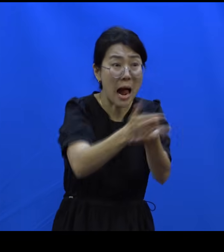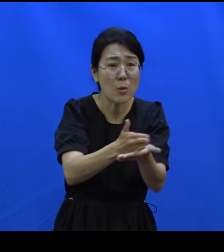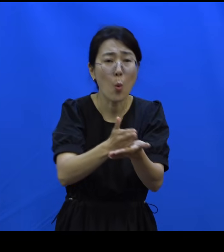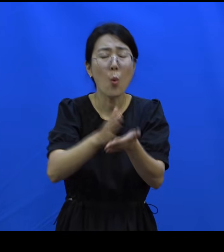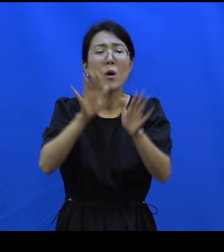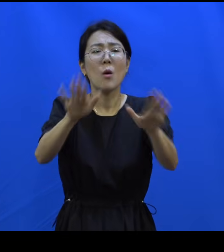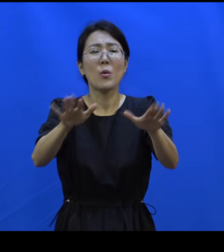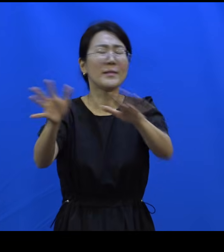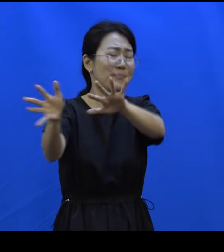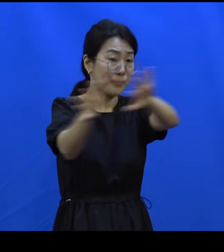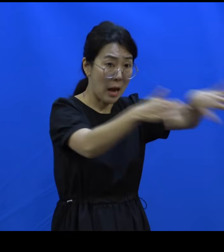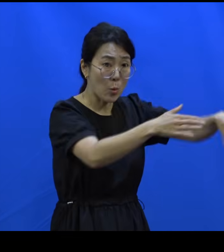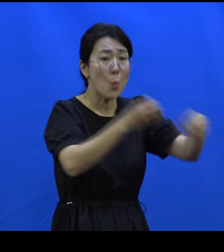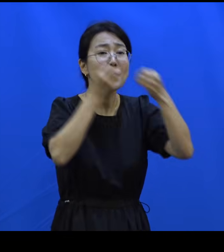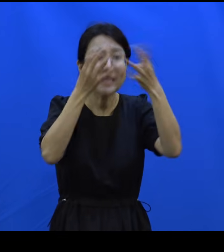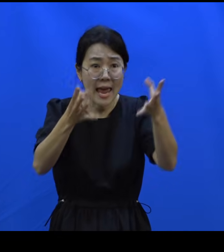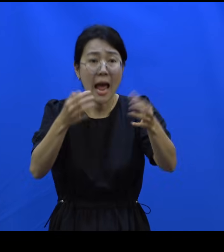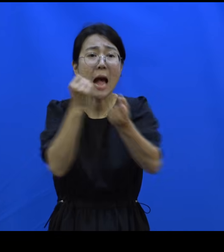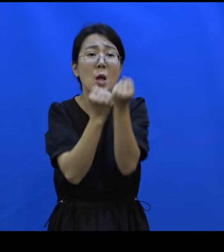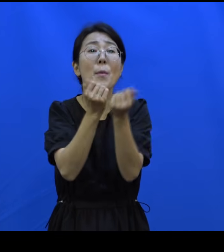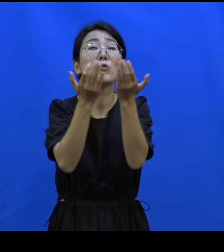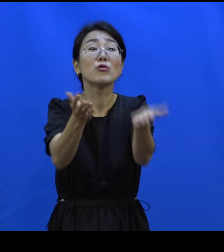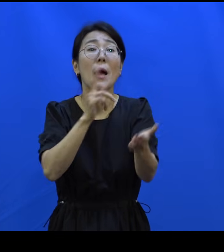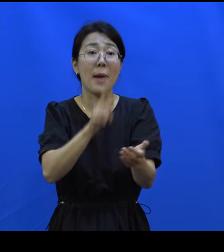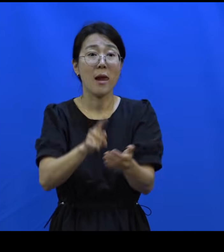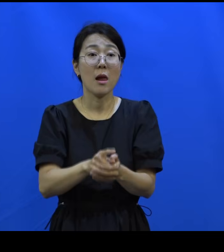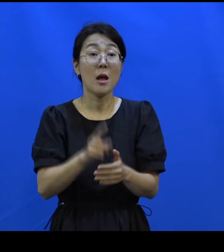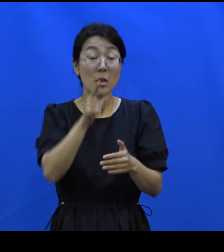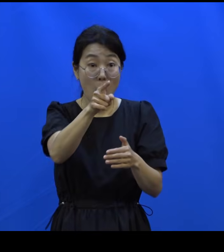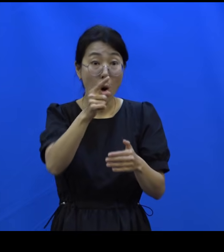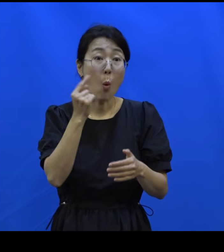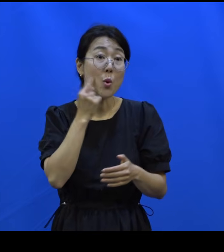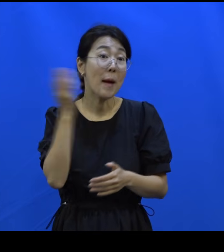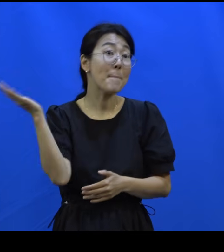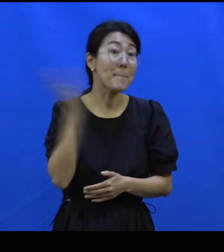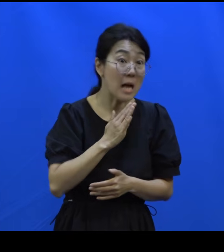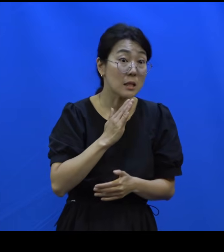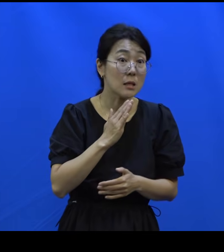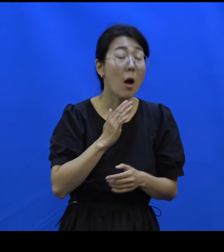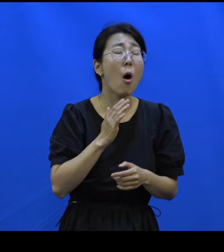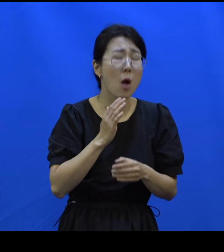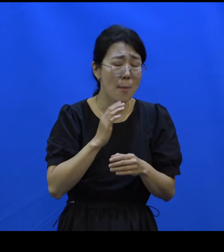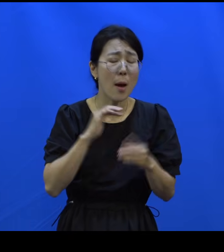치거든 왼편도 돌려대며. 아주 유명한 우리에게 알려진 말씀입니다.